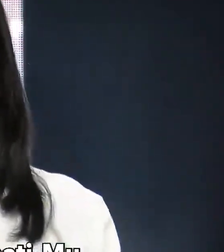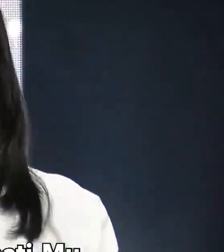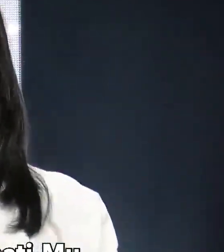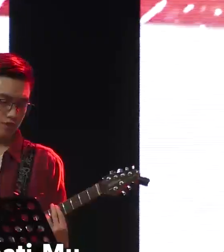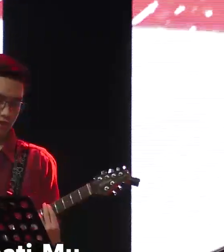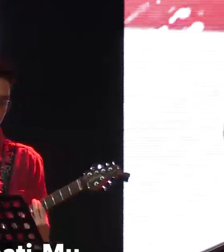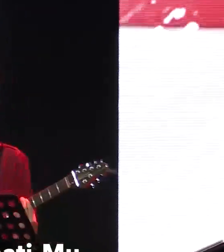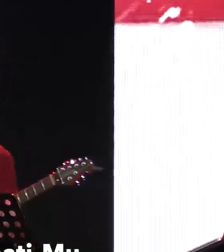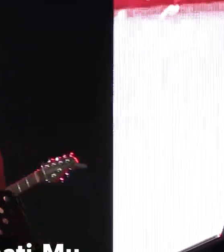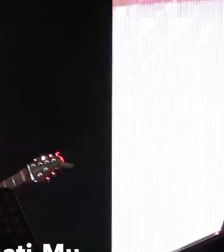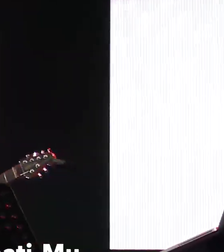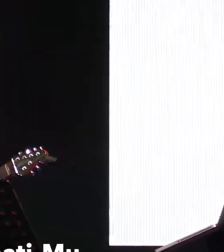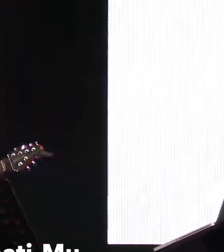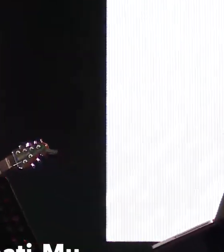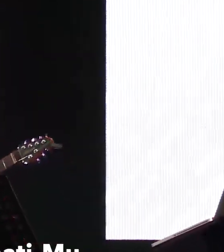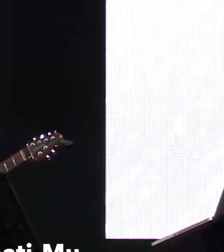jadikanlah